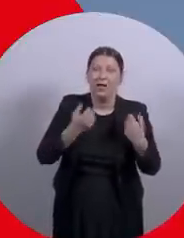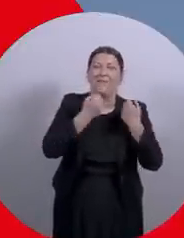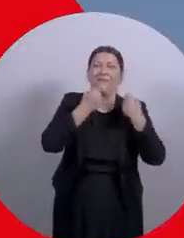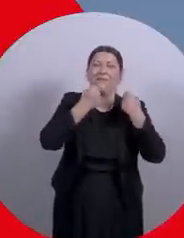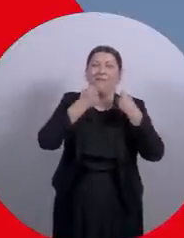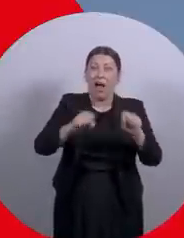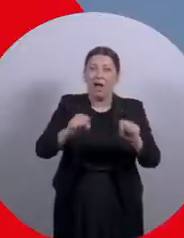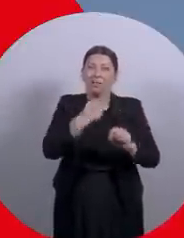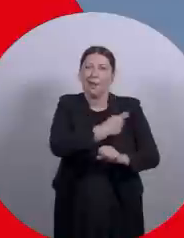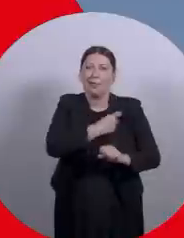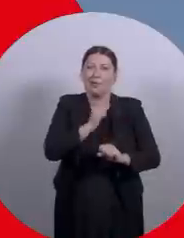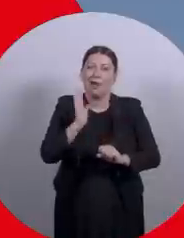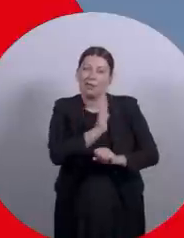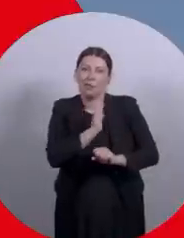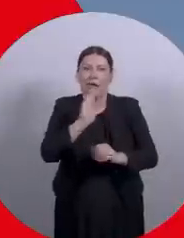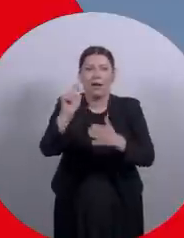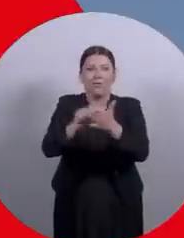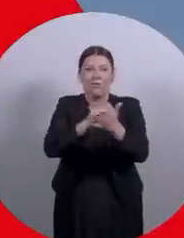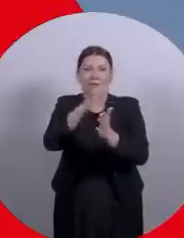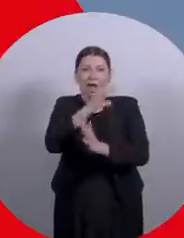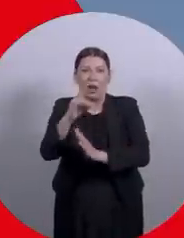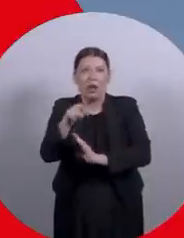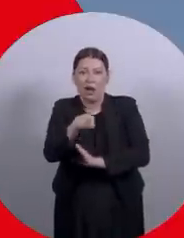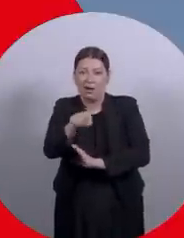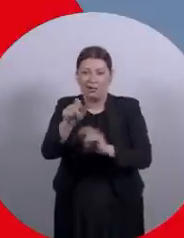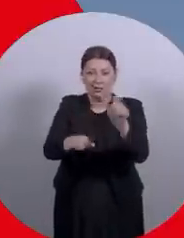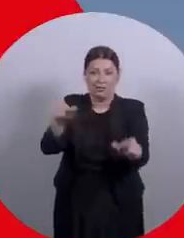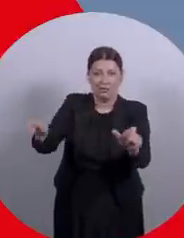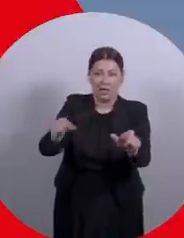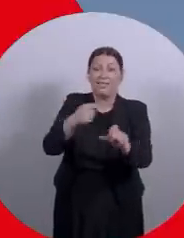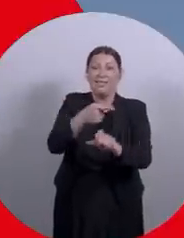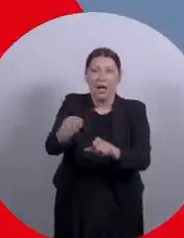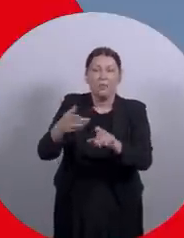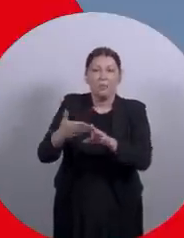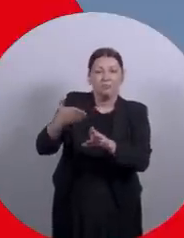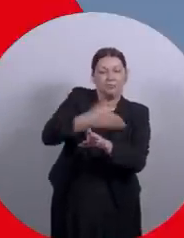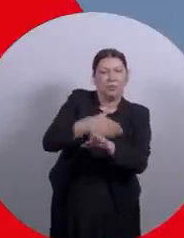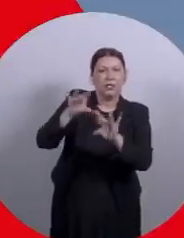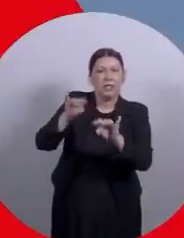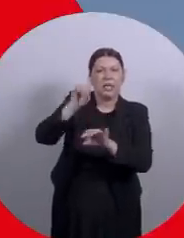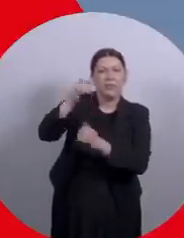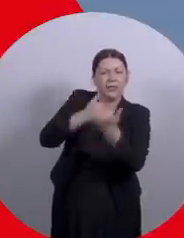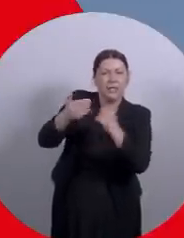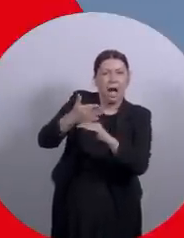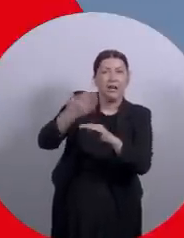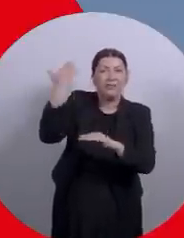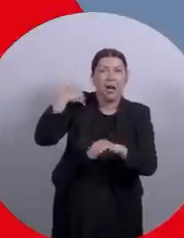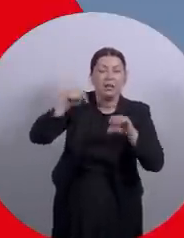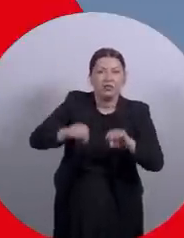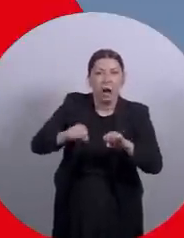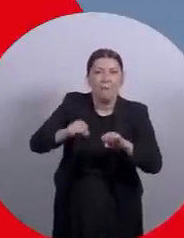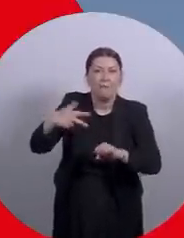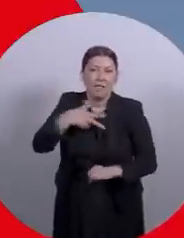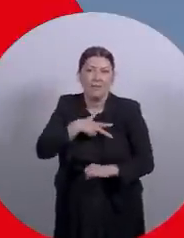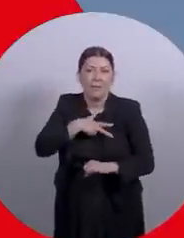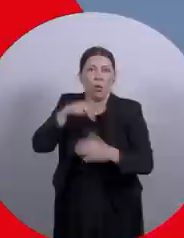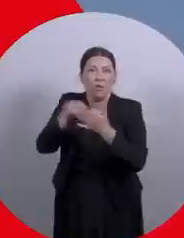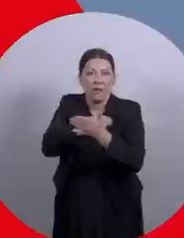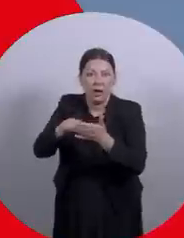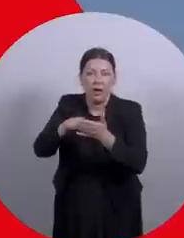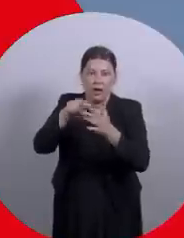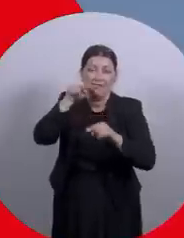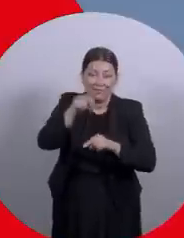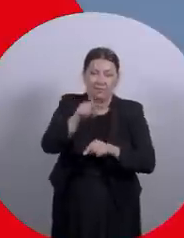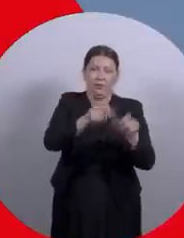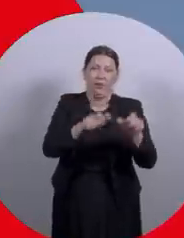die Wähler die uns vor zehn vor 15 vor 20 Jahren noch gewählt haben die müssen wir uns zurückholen denn